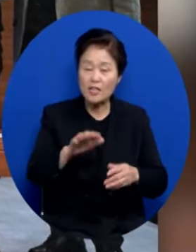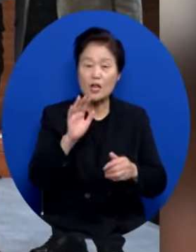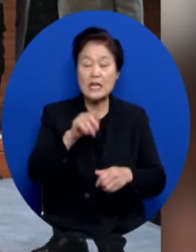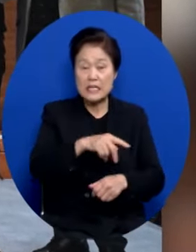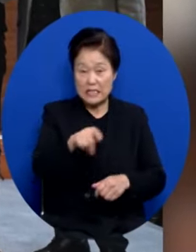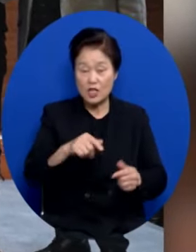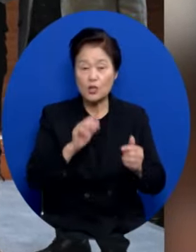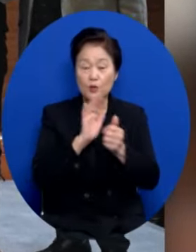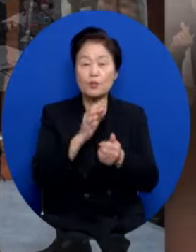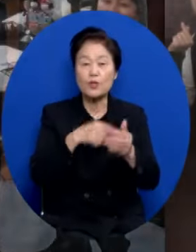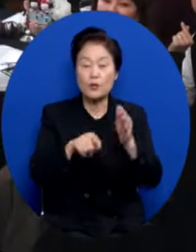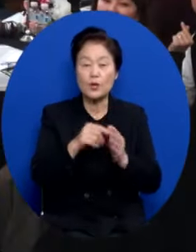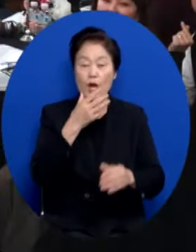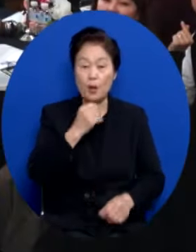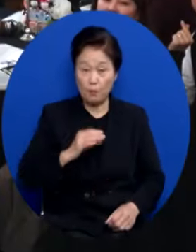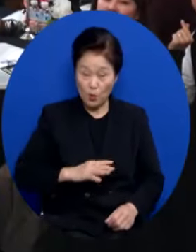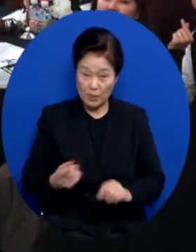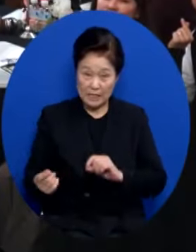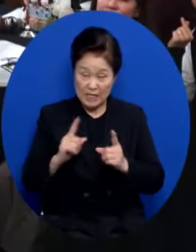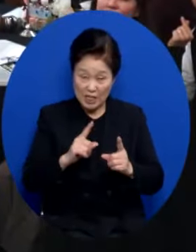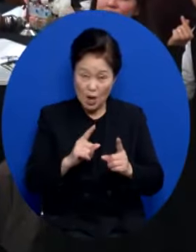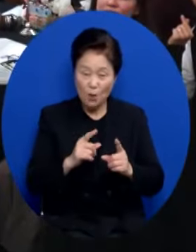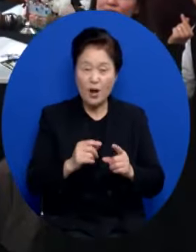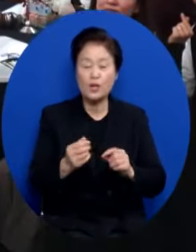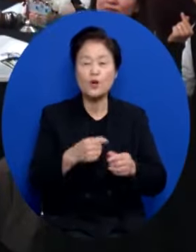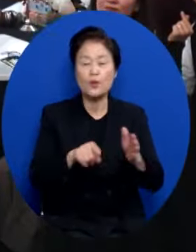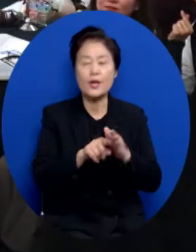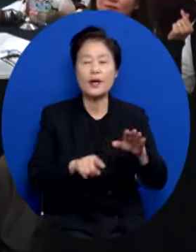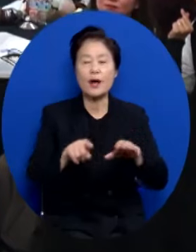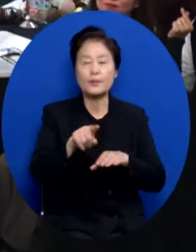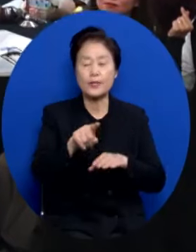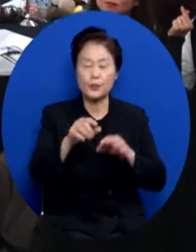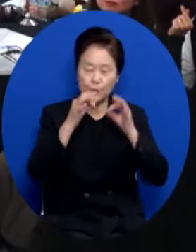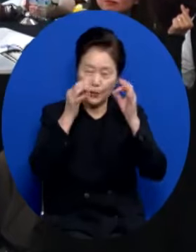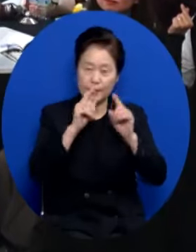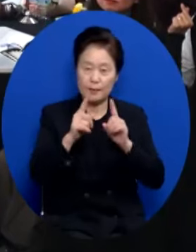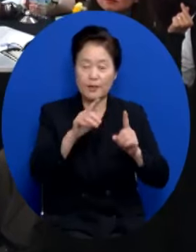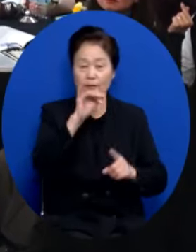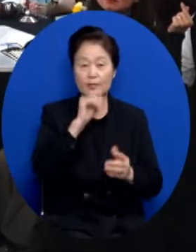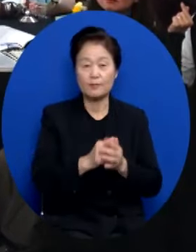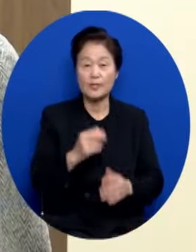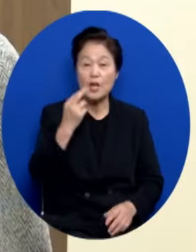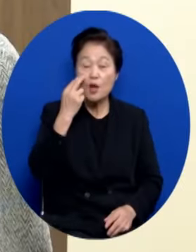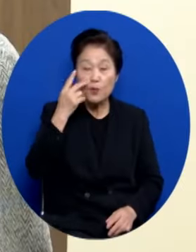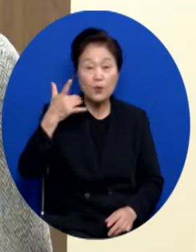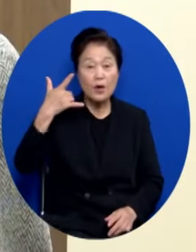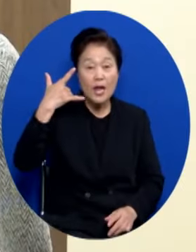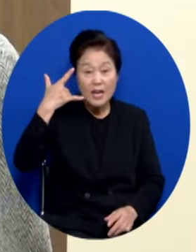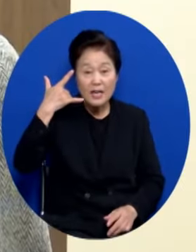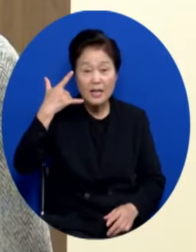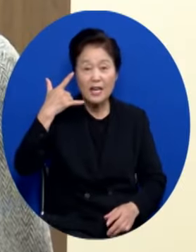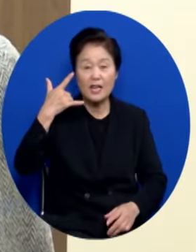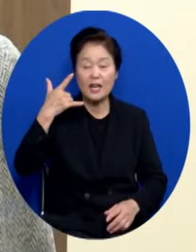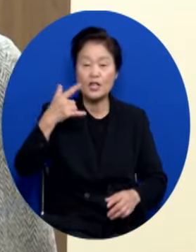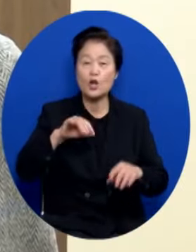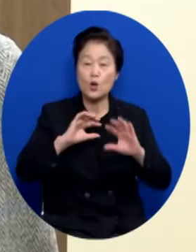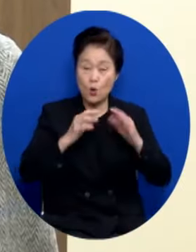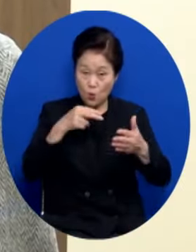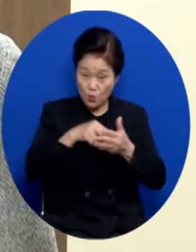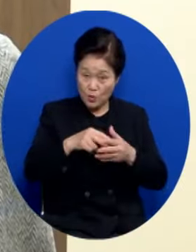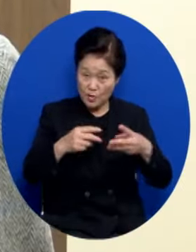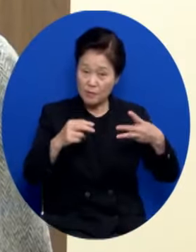위한 복지, 재활 서비스 마련에 앞장서겠다는 계획입니다. 미국의 헬렌 켈러 내셔널 센터가 전 세계의